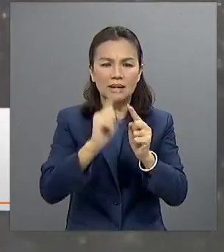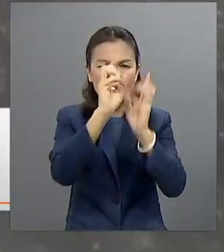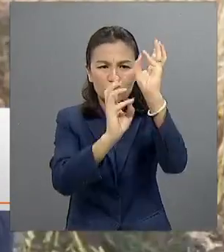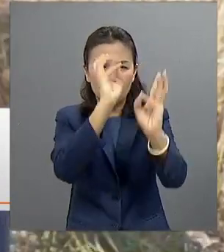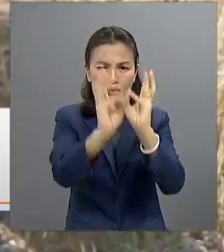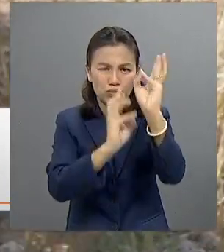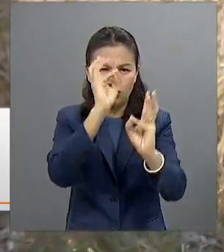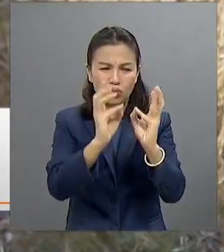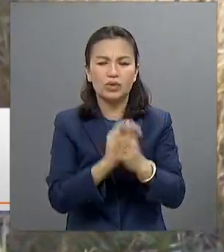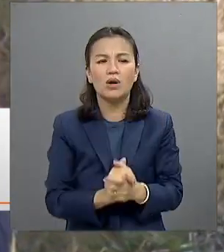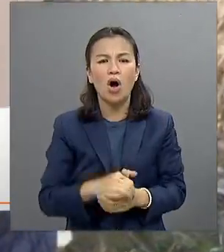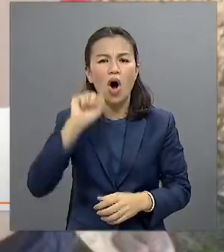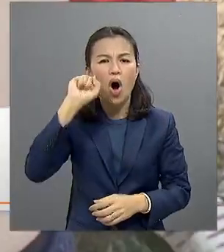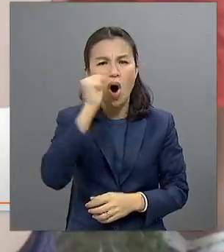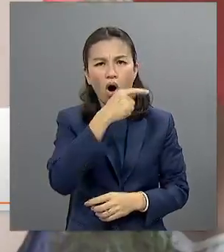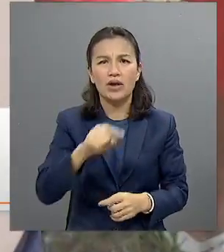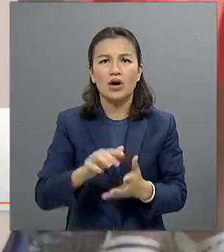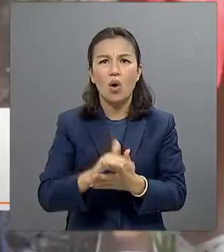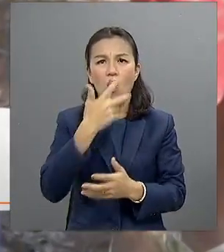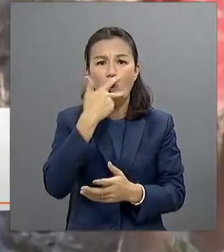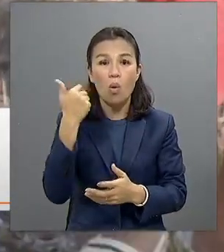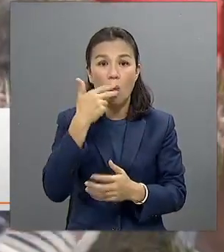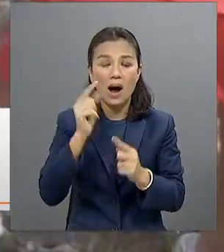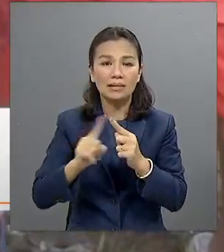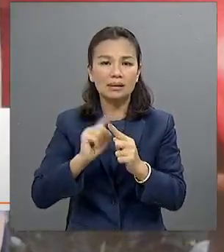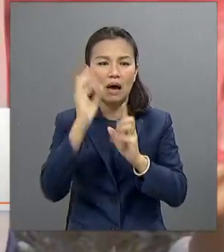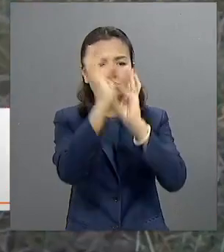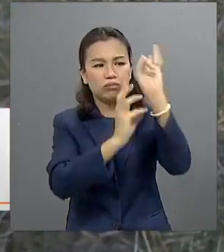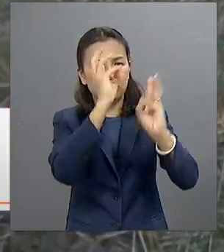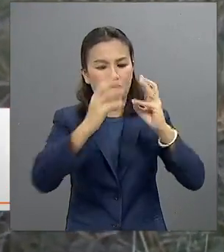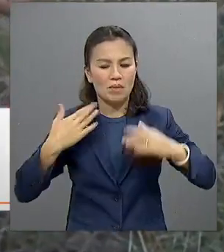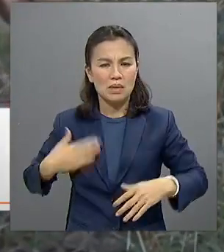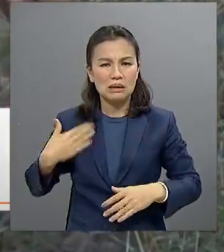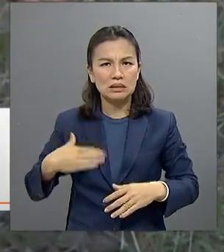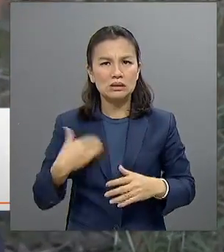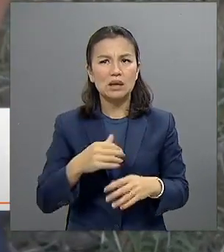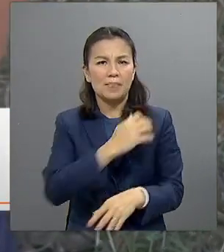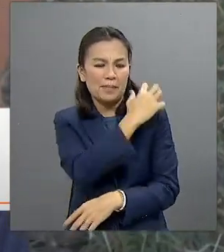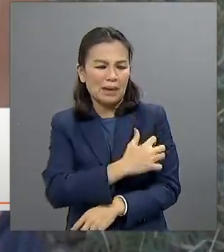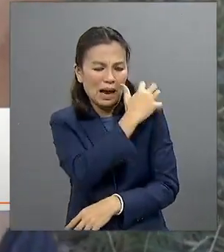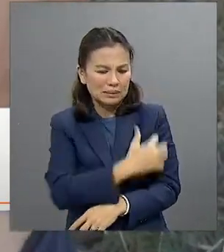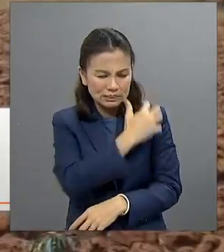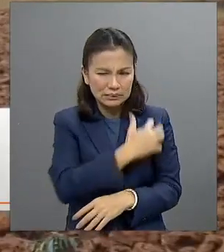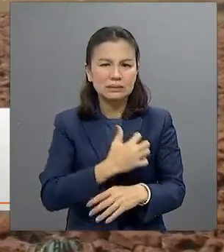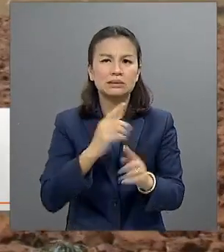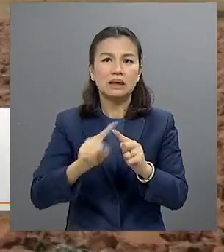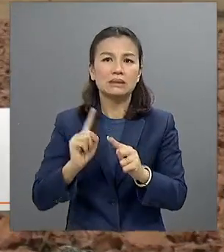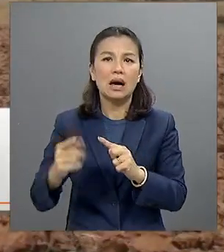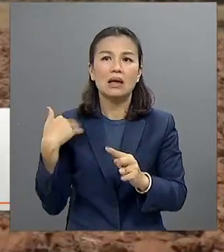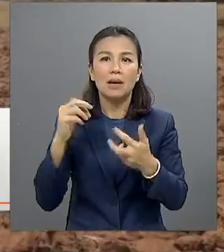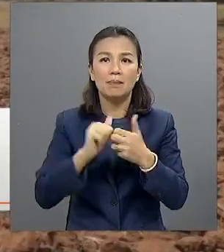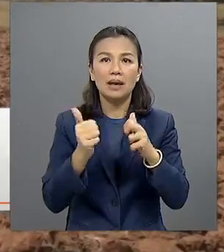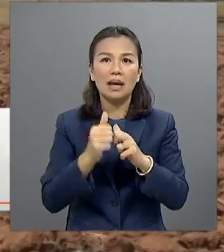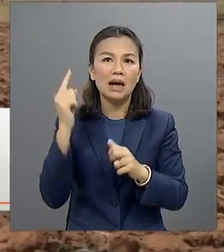อ้อยคราบน้ำตาลปลิวมาติดเสื้อผ้าทำให้คันไปหมดทั้งตัวรวมไปถึงปัญหาด้านเสียงดังกลิ่น